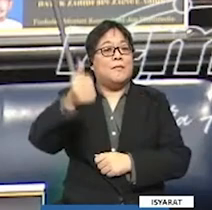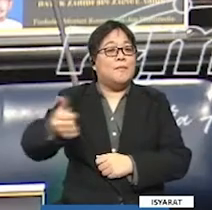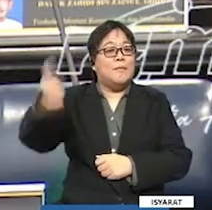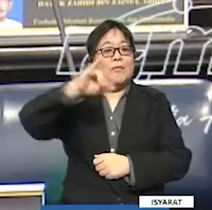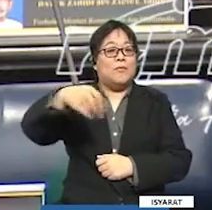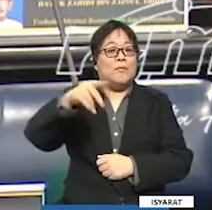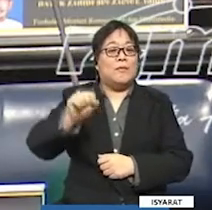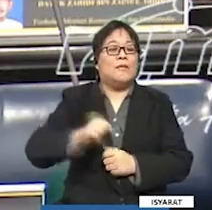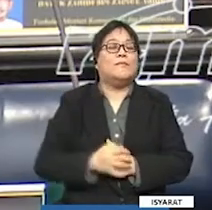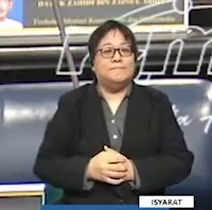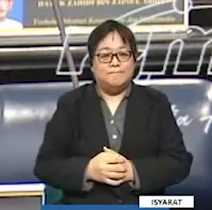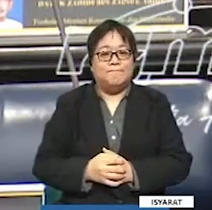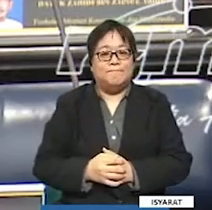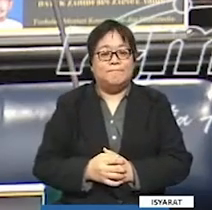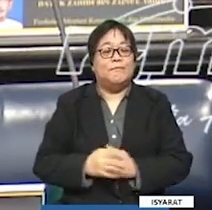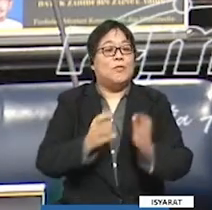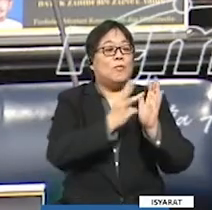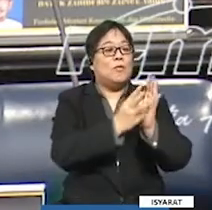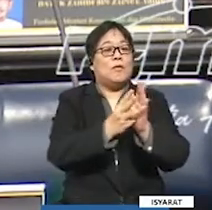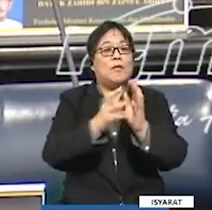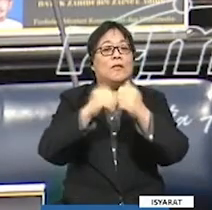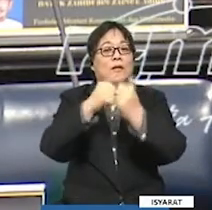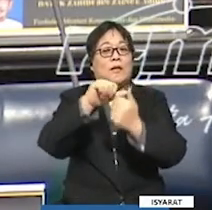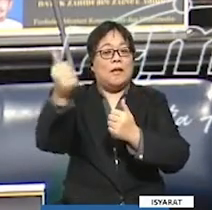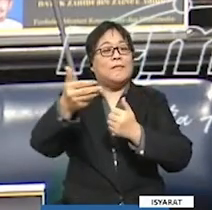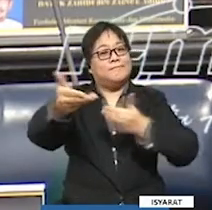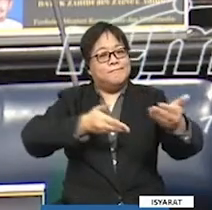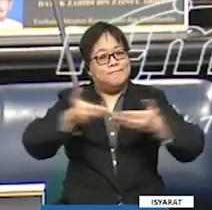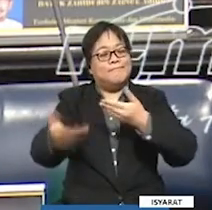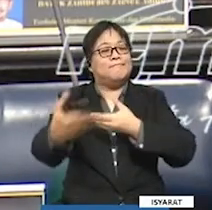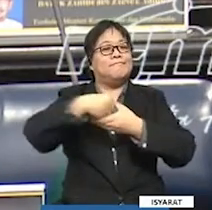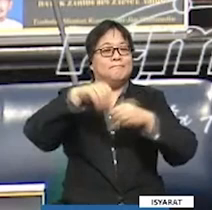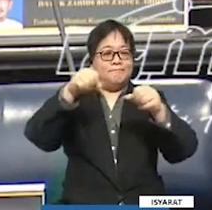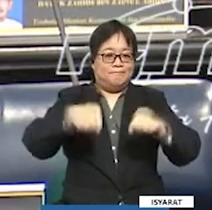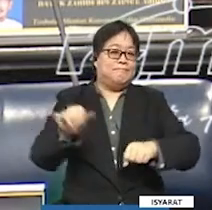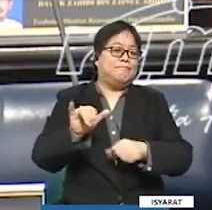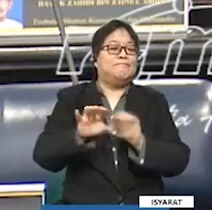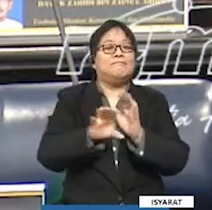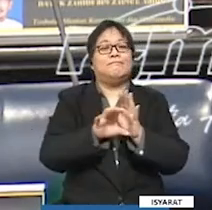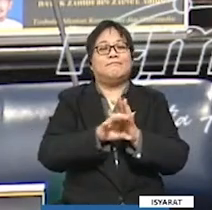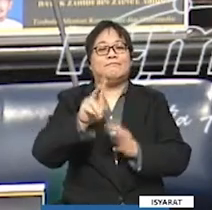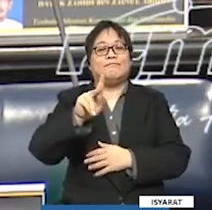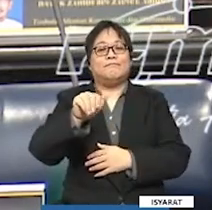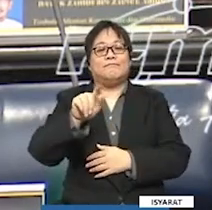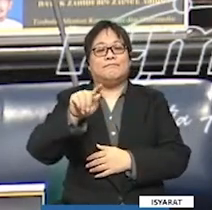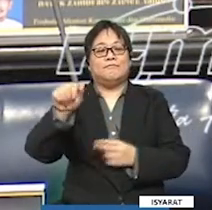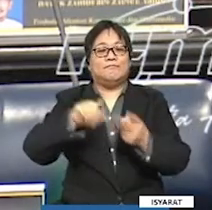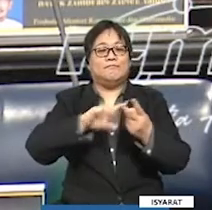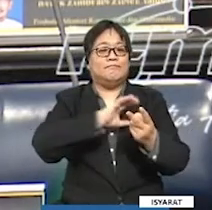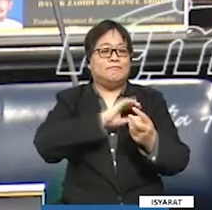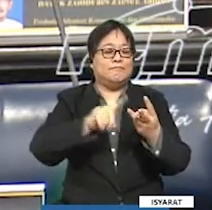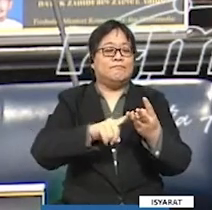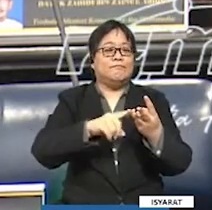pengarah JPS. Selain itu, wakil-wakil agensi lain turut menganggoti task force ini seperti Kementerian Alam Sekitar, Poli